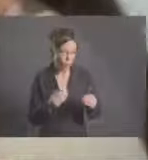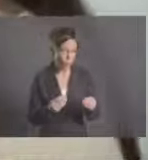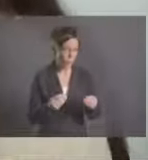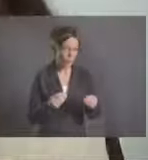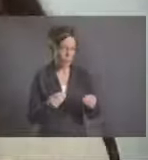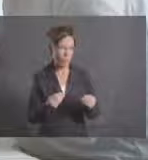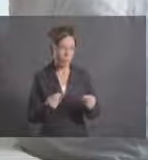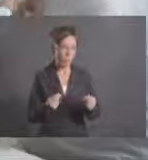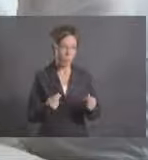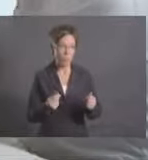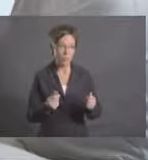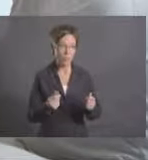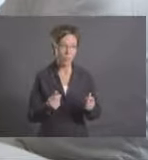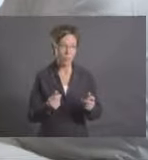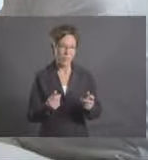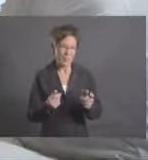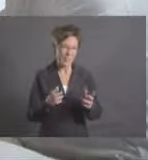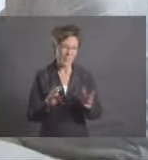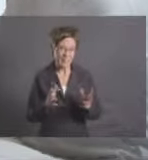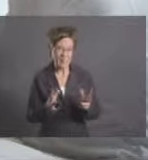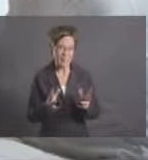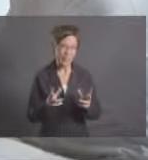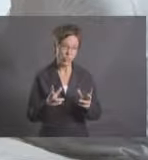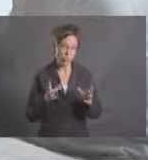axeln. Ja. Kan vi ta ett beslut?